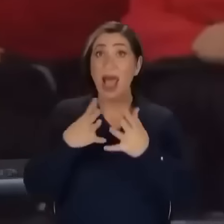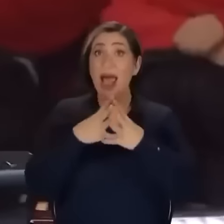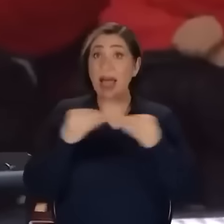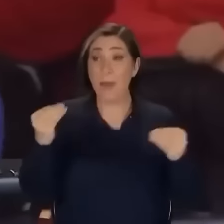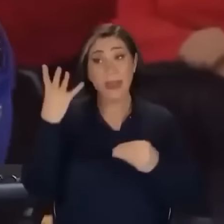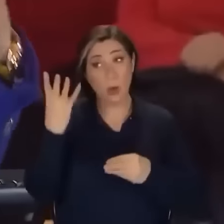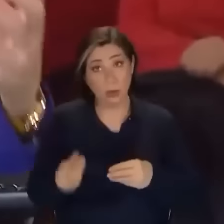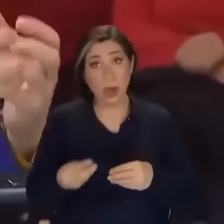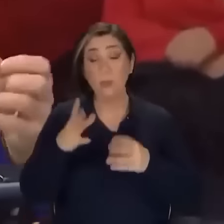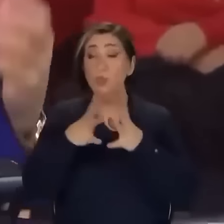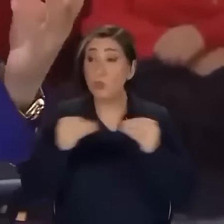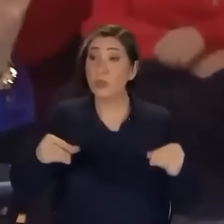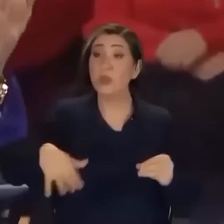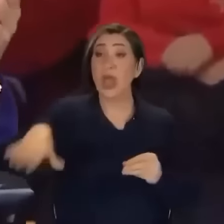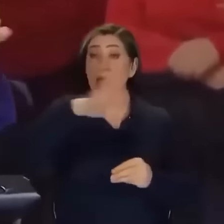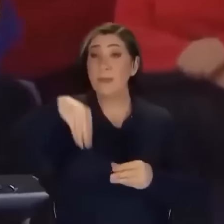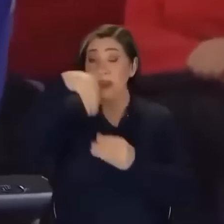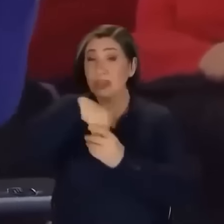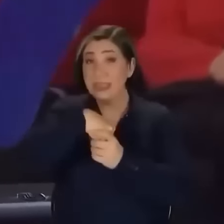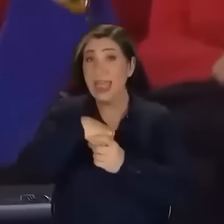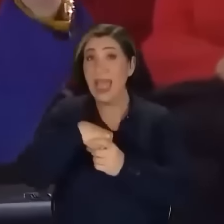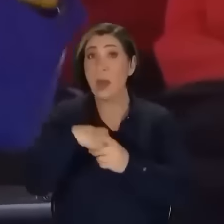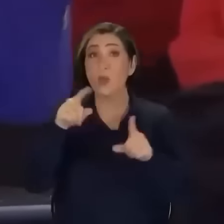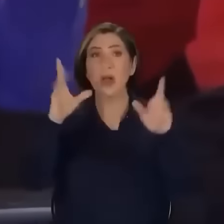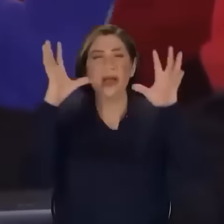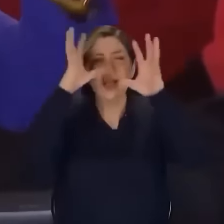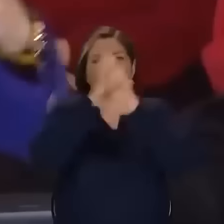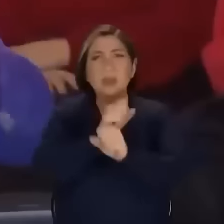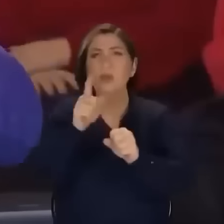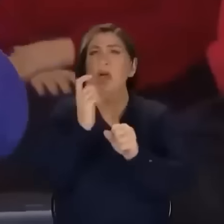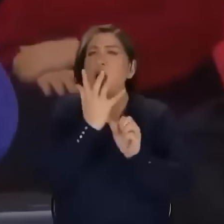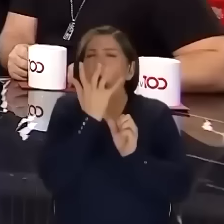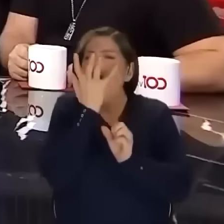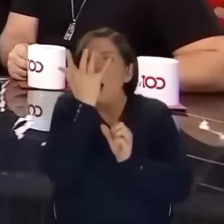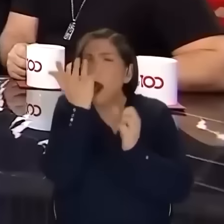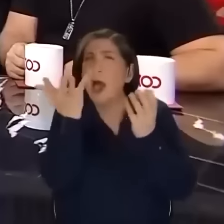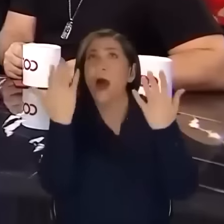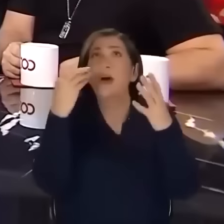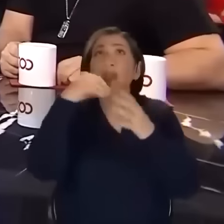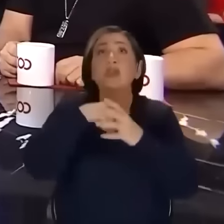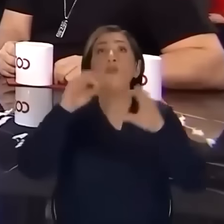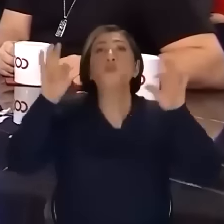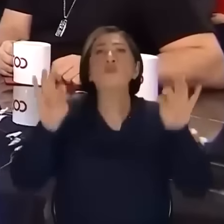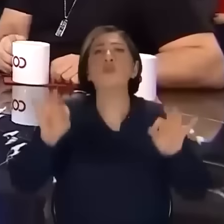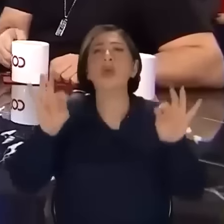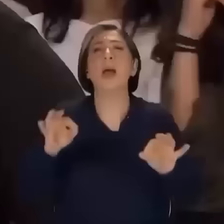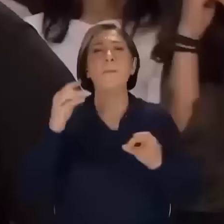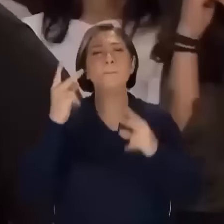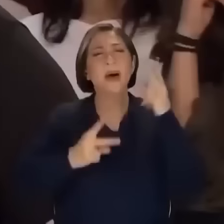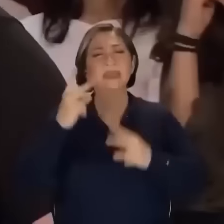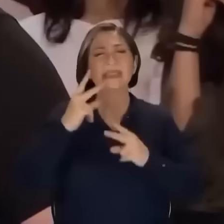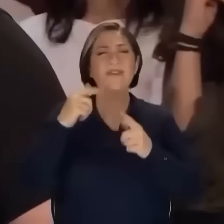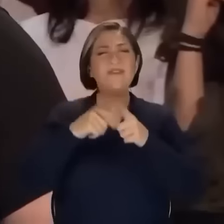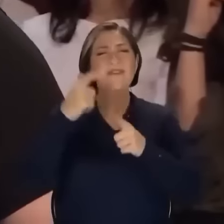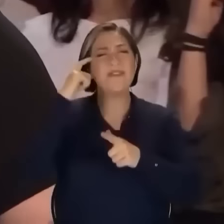kaybeden olacak bütün bu Kaybedenler içerisinde şu bu karanlık Bu sisli hava içerisinde mutlaka birtakım felsefi